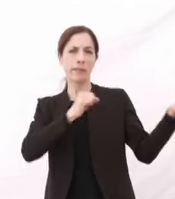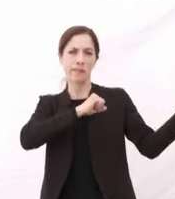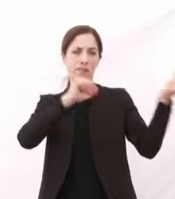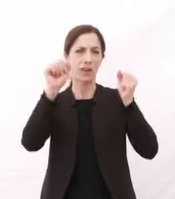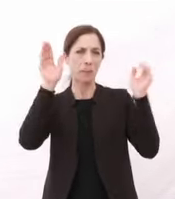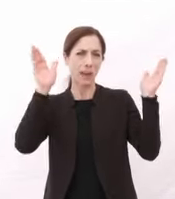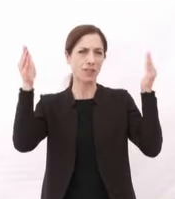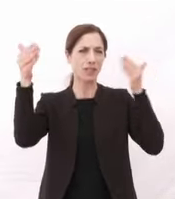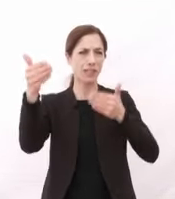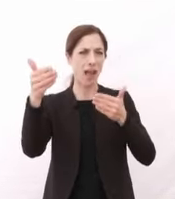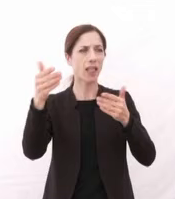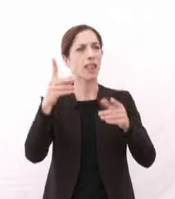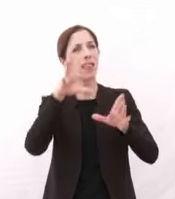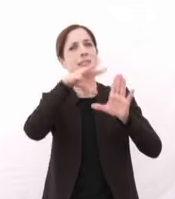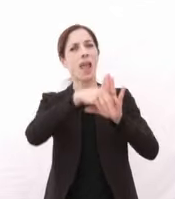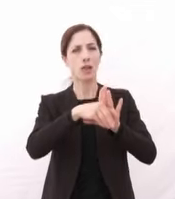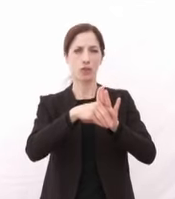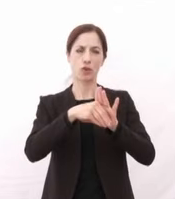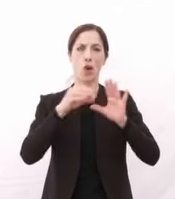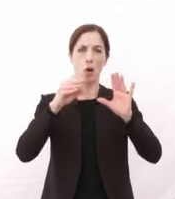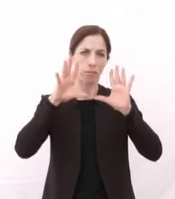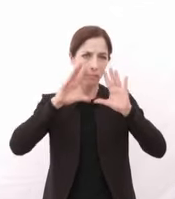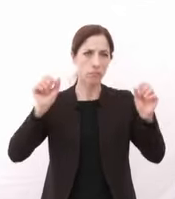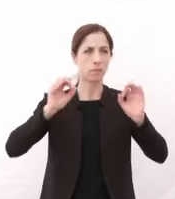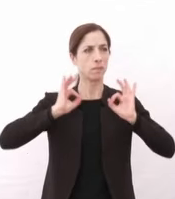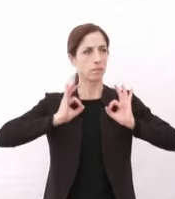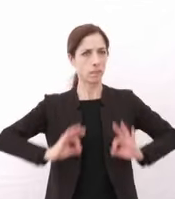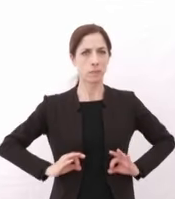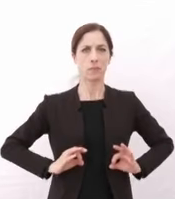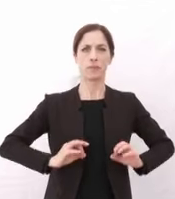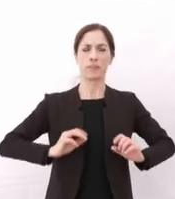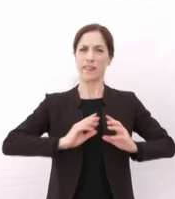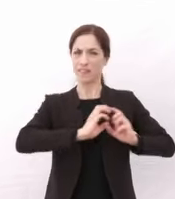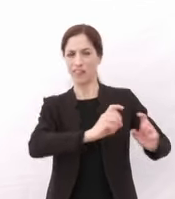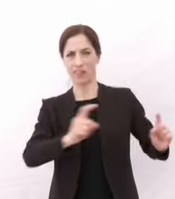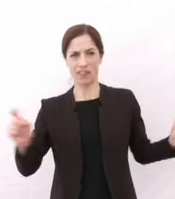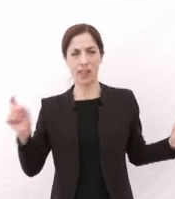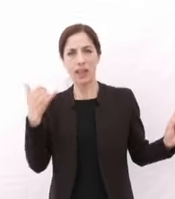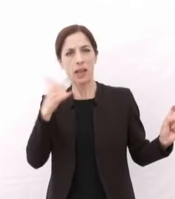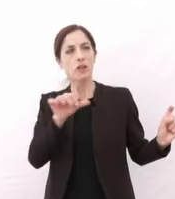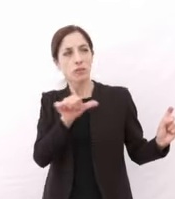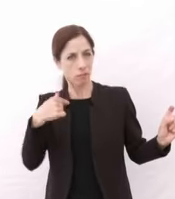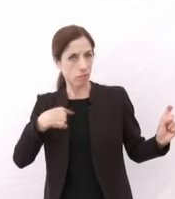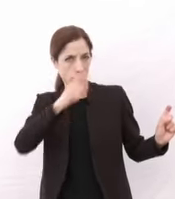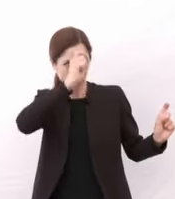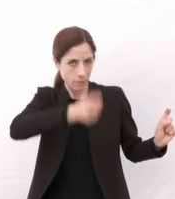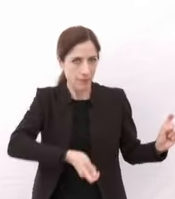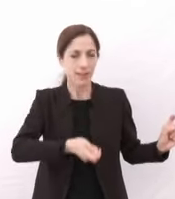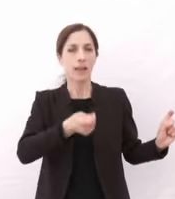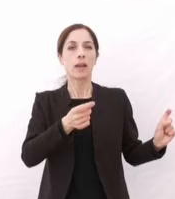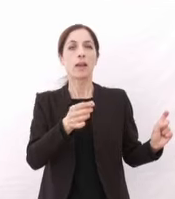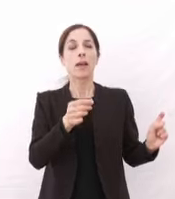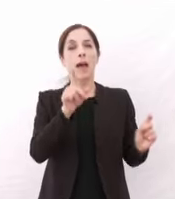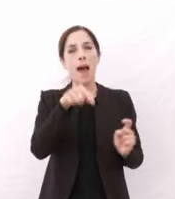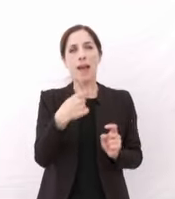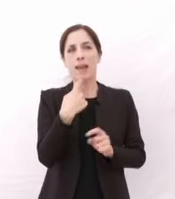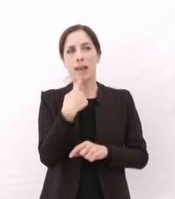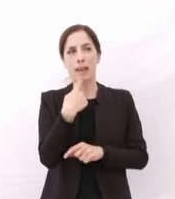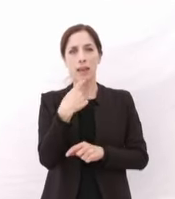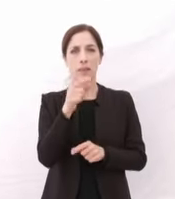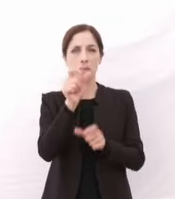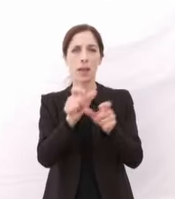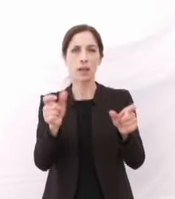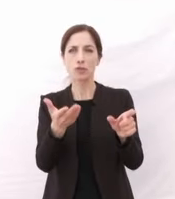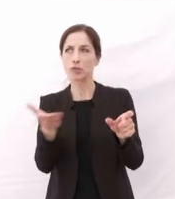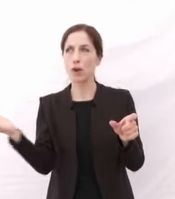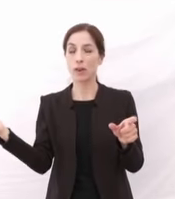appartenenti alle forze dell'ordine, a cui va sicuramente la nostra ammirazione, ma anche e soprattutto di quelle persone che nel silenzio